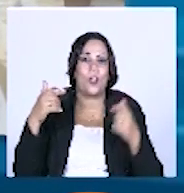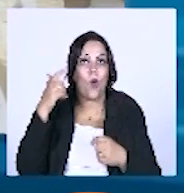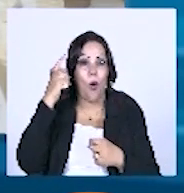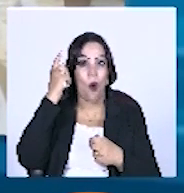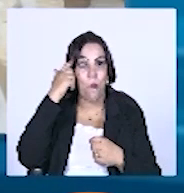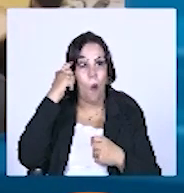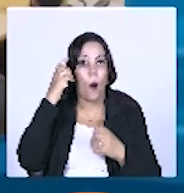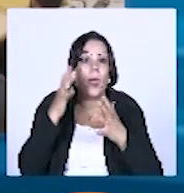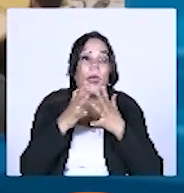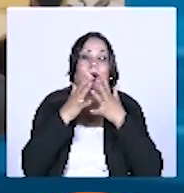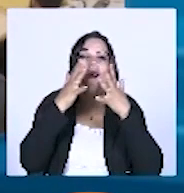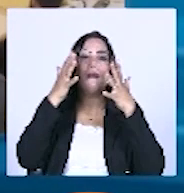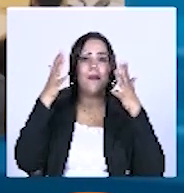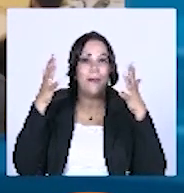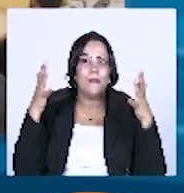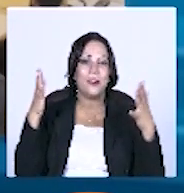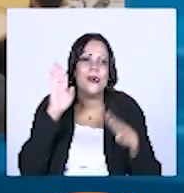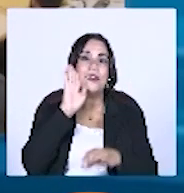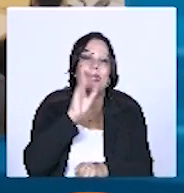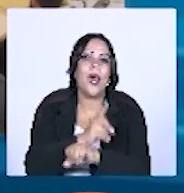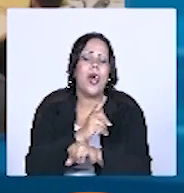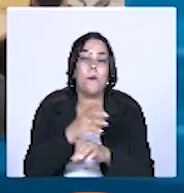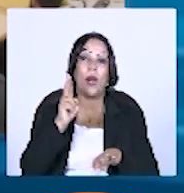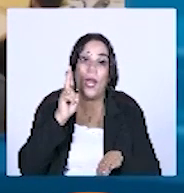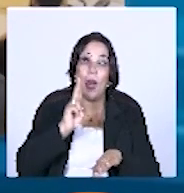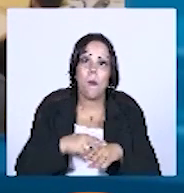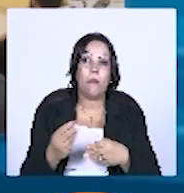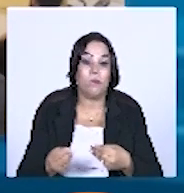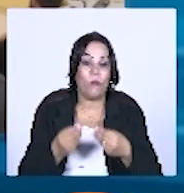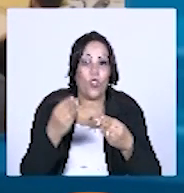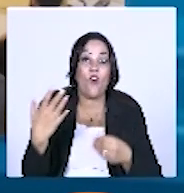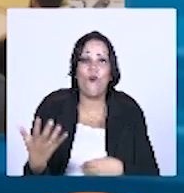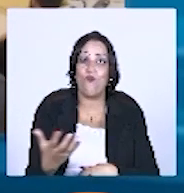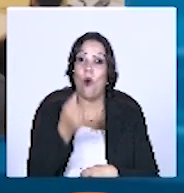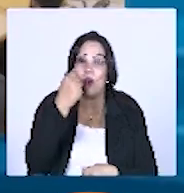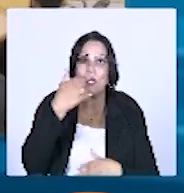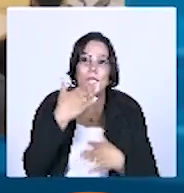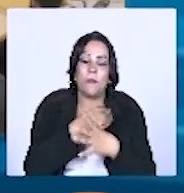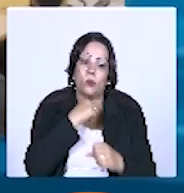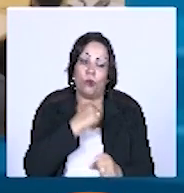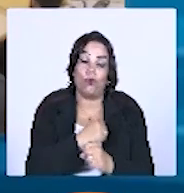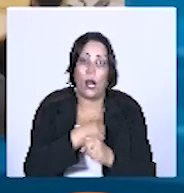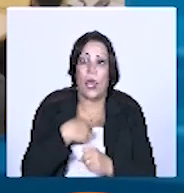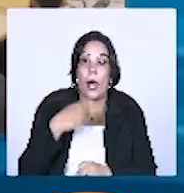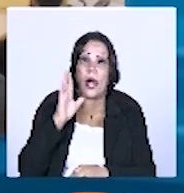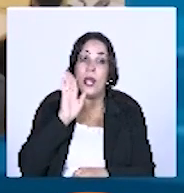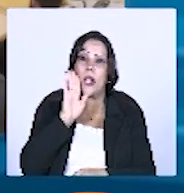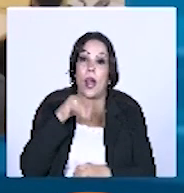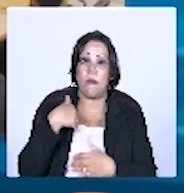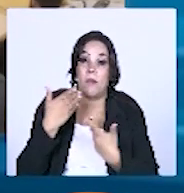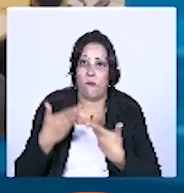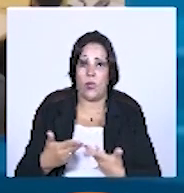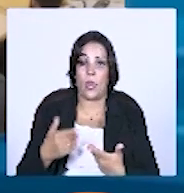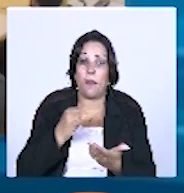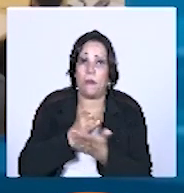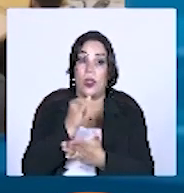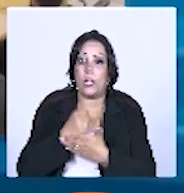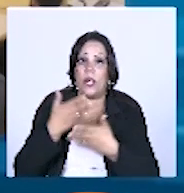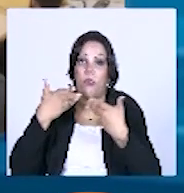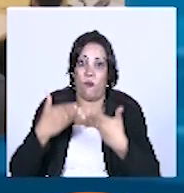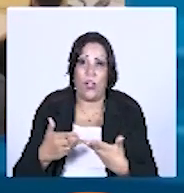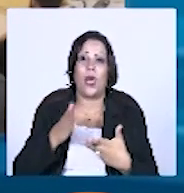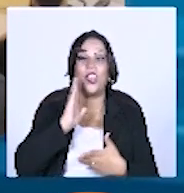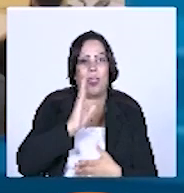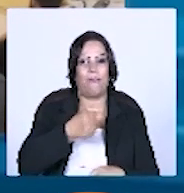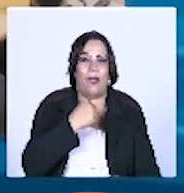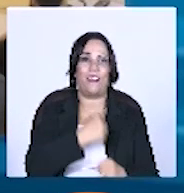للاختيارات احسن في الحياه وبديها فرصه كمان ان هي تشتغل يبقى عندها دعم اقتصادي كويس في حياتها تستفيد هي بيه وتدعم